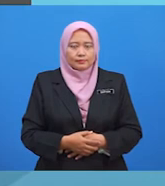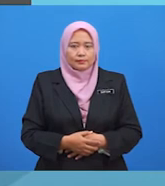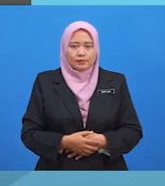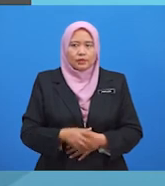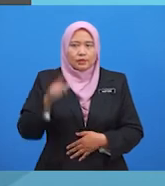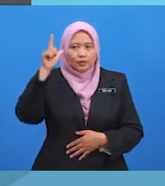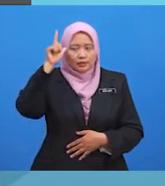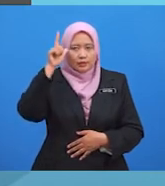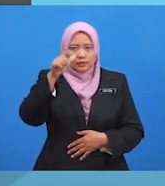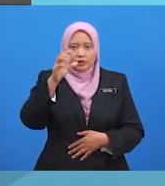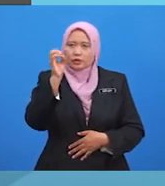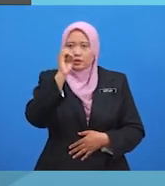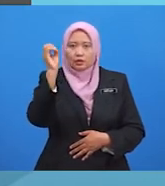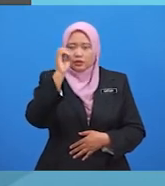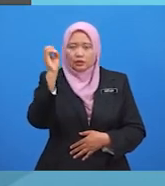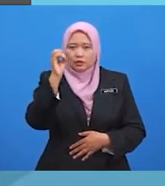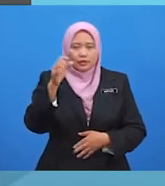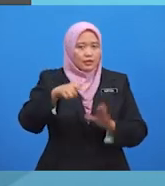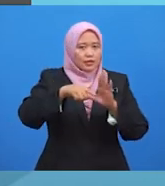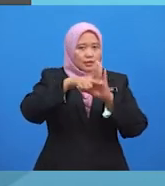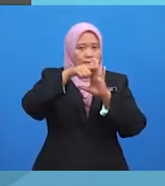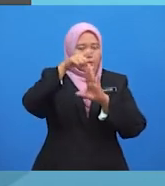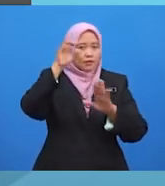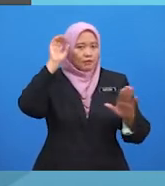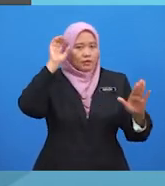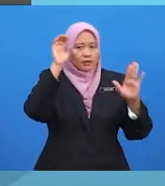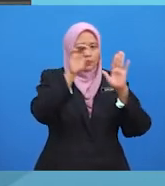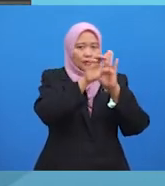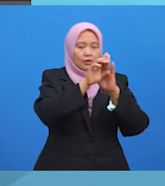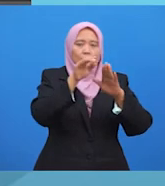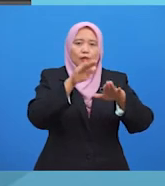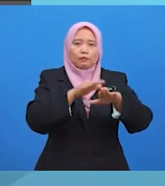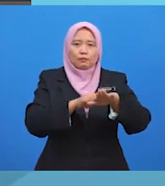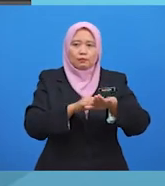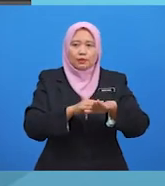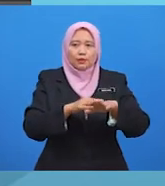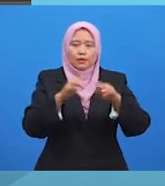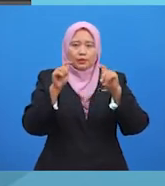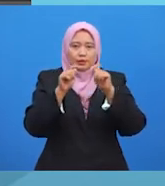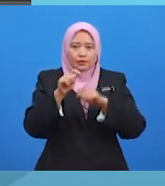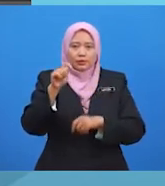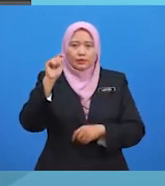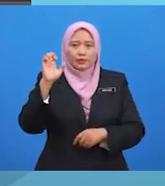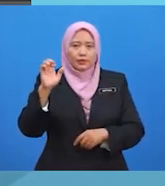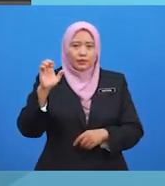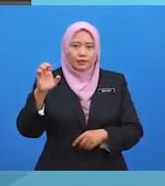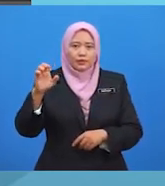Lihat, tiada lagi lebihan gambar pada template button badge.